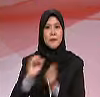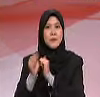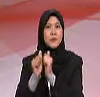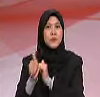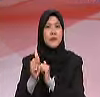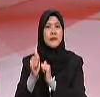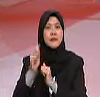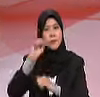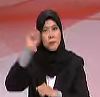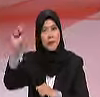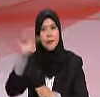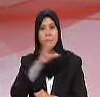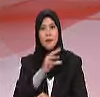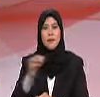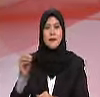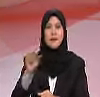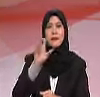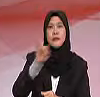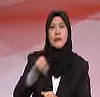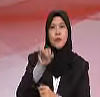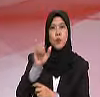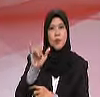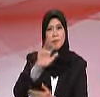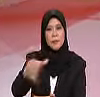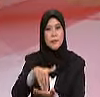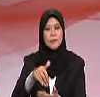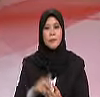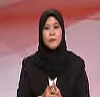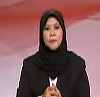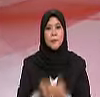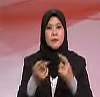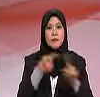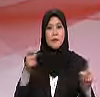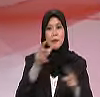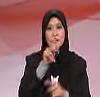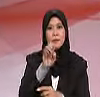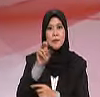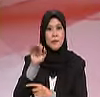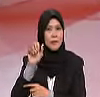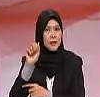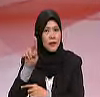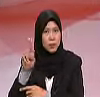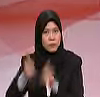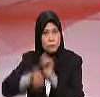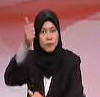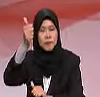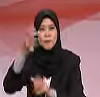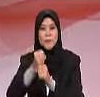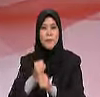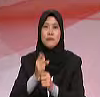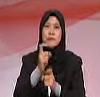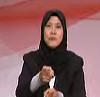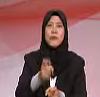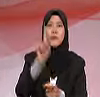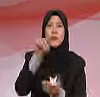Belia Sabah MBS dan Gen Y Center. Pasukan Artec MS dari Keningau muncul johan dan menerima wang tunai